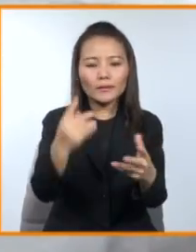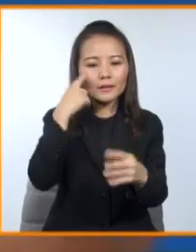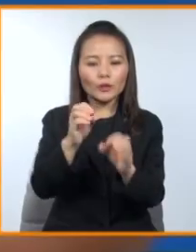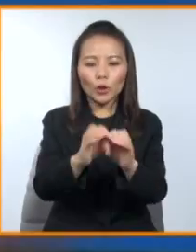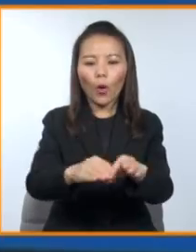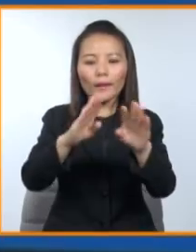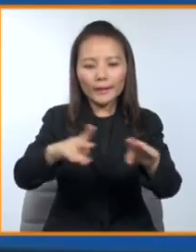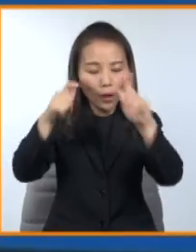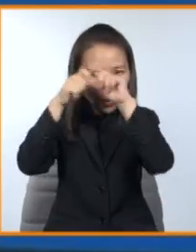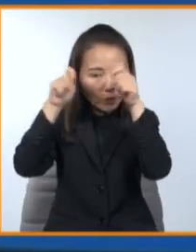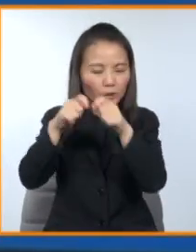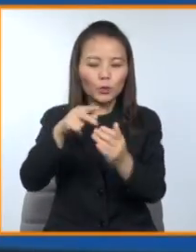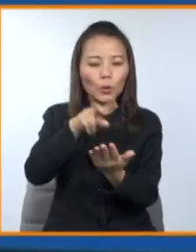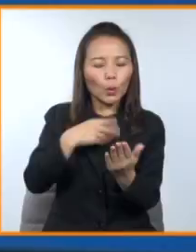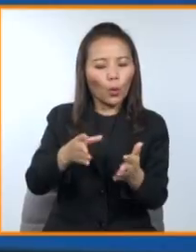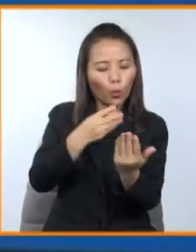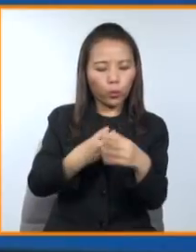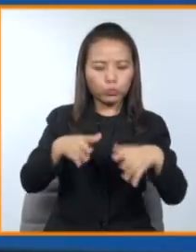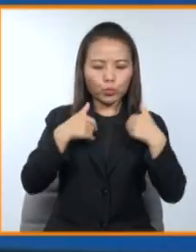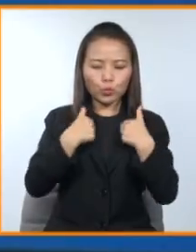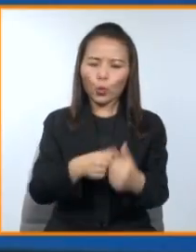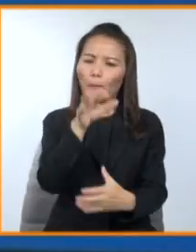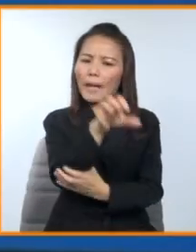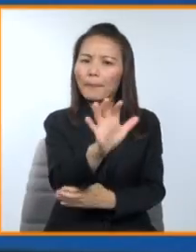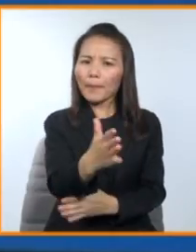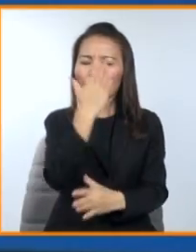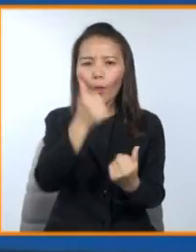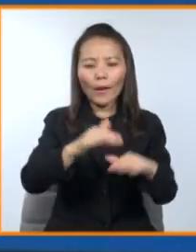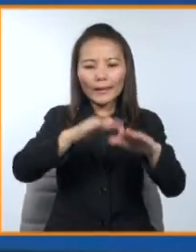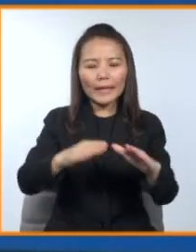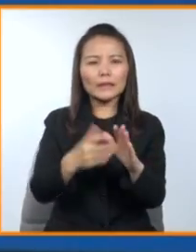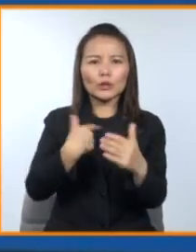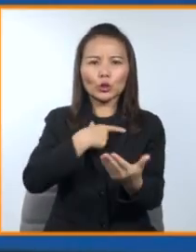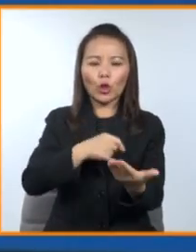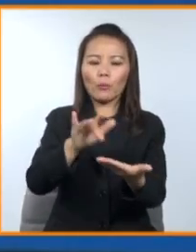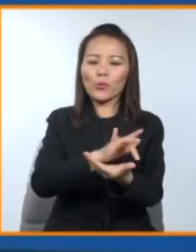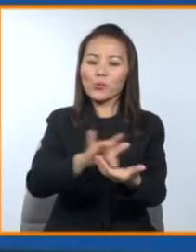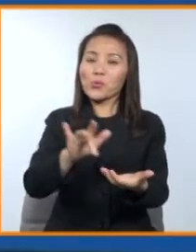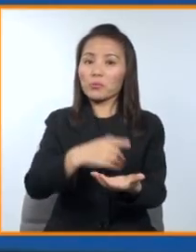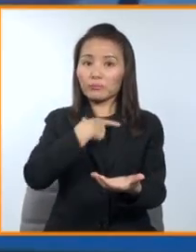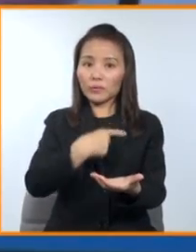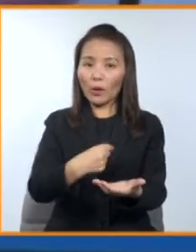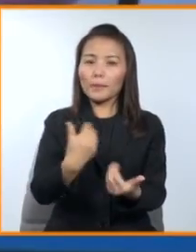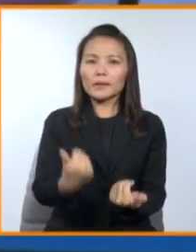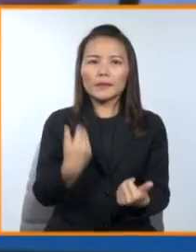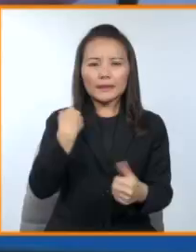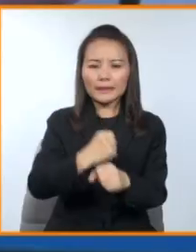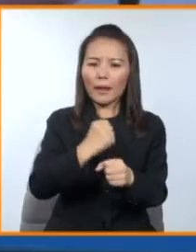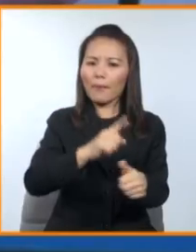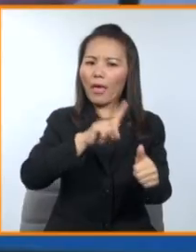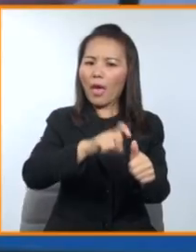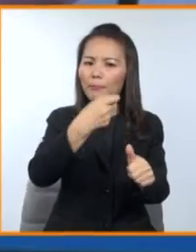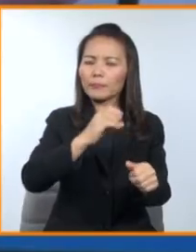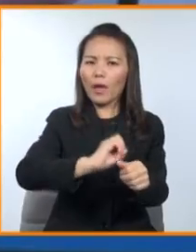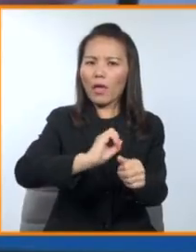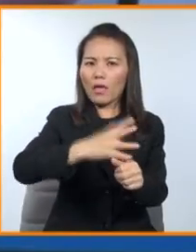พร้อมกับการเรียนรู้โดยไม่ต้องมีการบังคับซึ่งโดยส่วนใหญ่เด็กๆจะชอบเล่น iPad กันอยู่แล้วทำให้การเสริมสร้างพัฒนาการของ